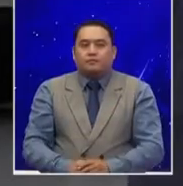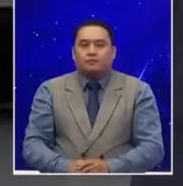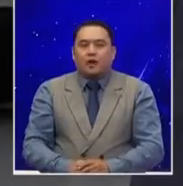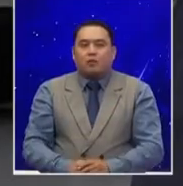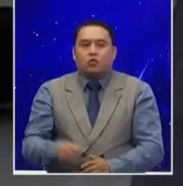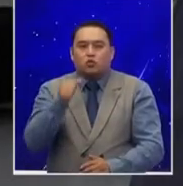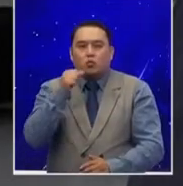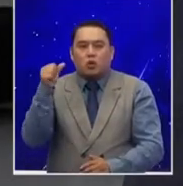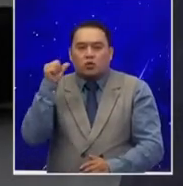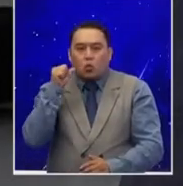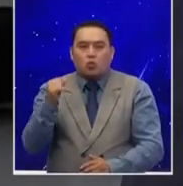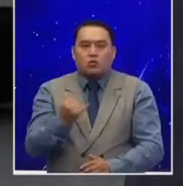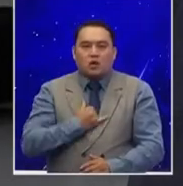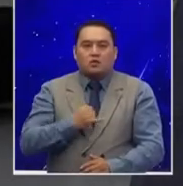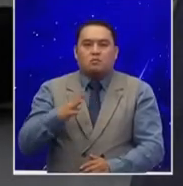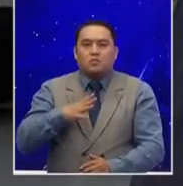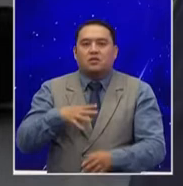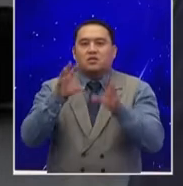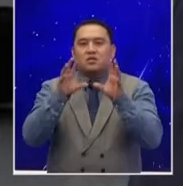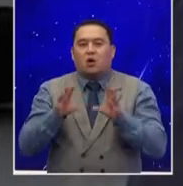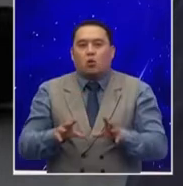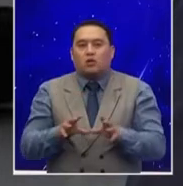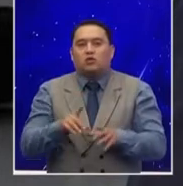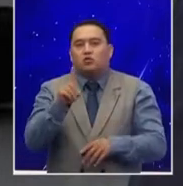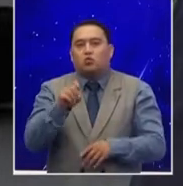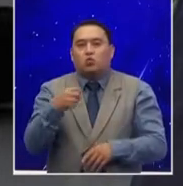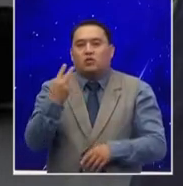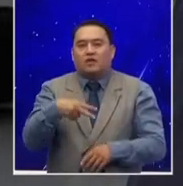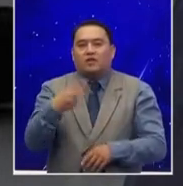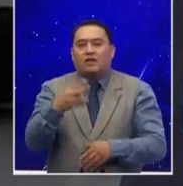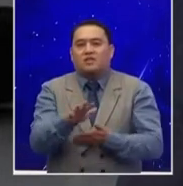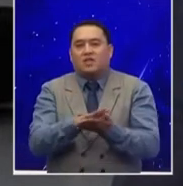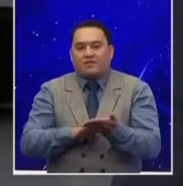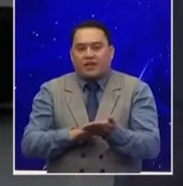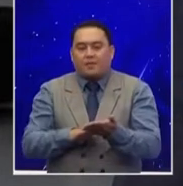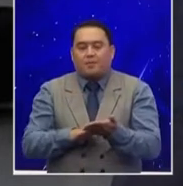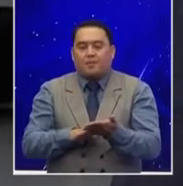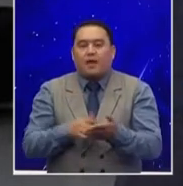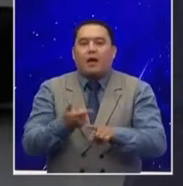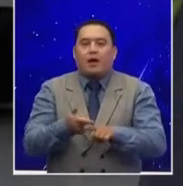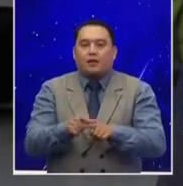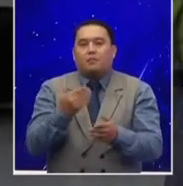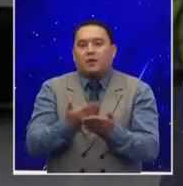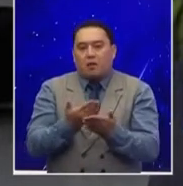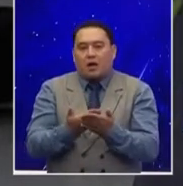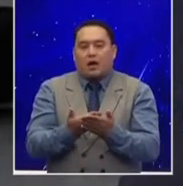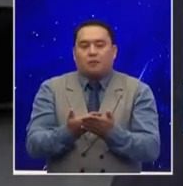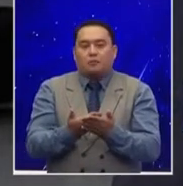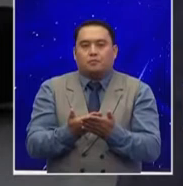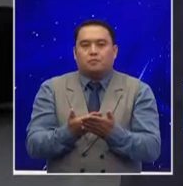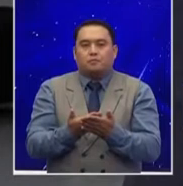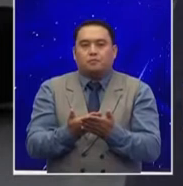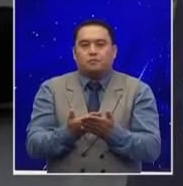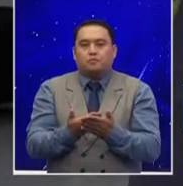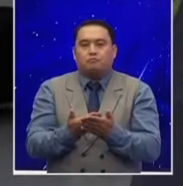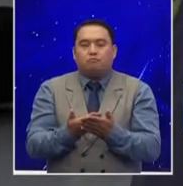нами по незаконно принятым решениям было подано 122 исковых заявления. Это примерно, на,